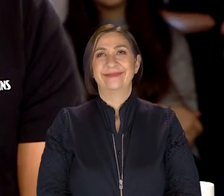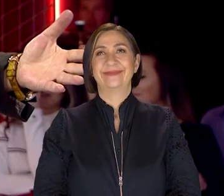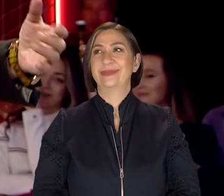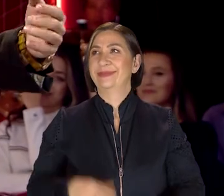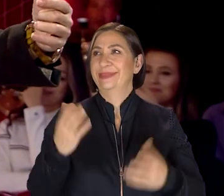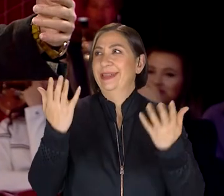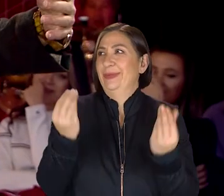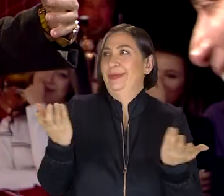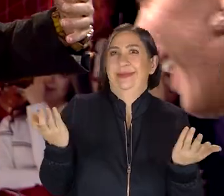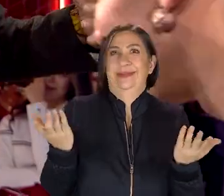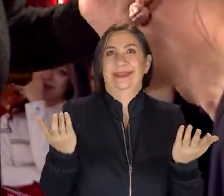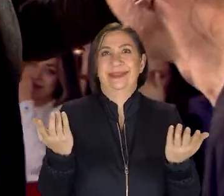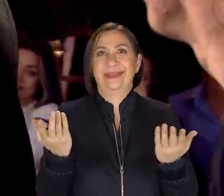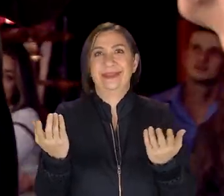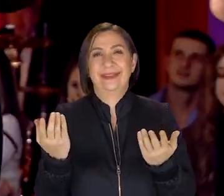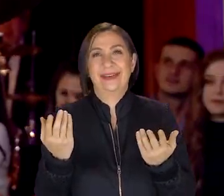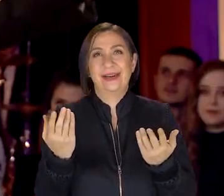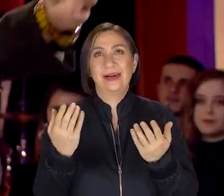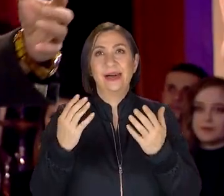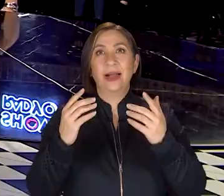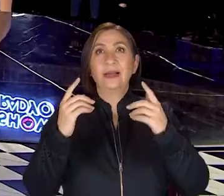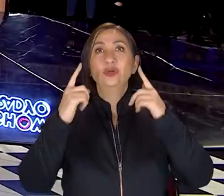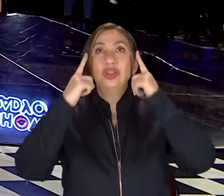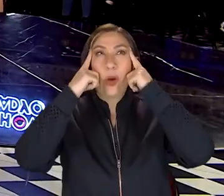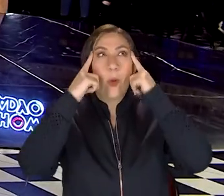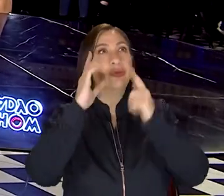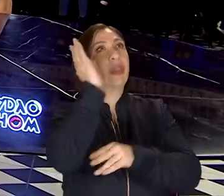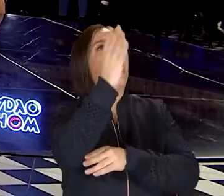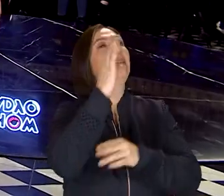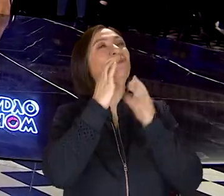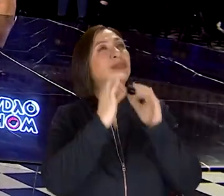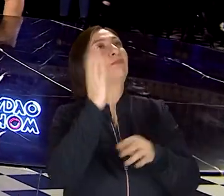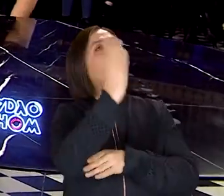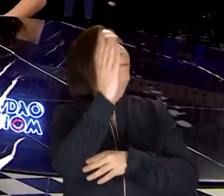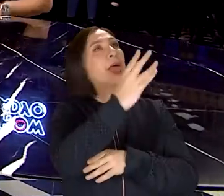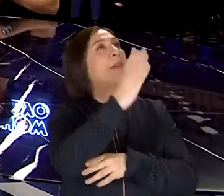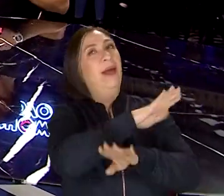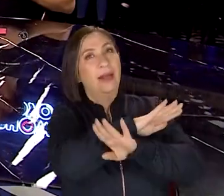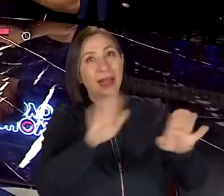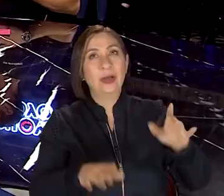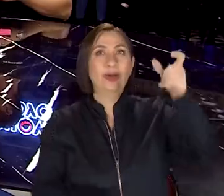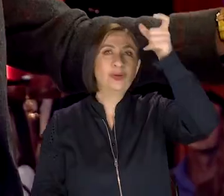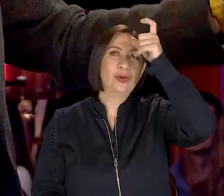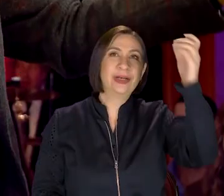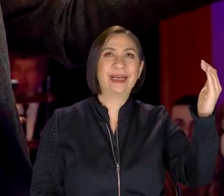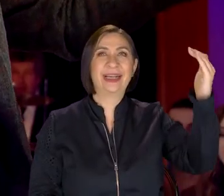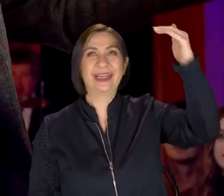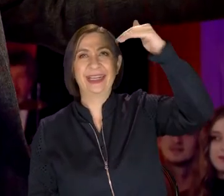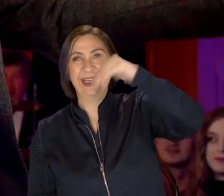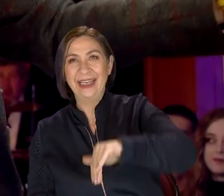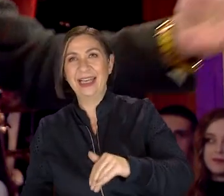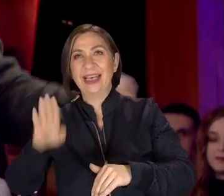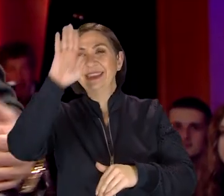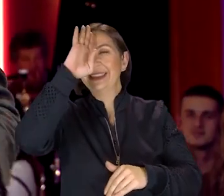Ne oluyor ya? Yani Uzak Doğu turnesini bitirmiş. Ülkemize gelmiş ve